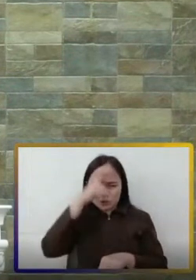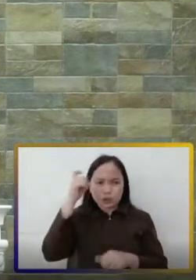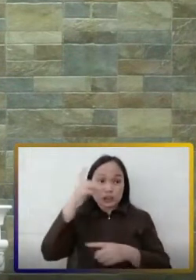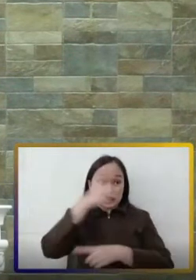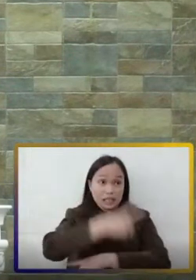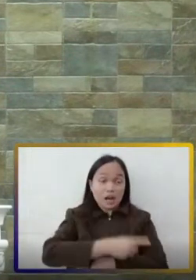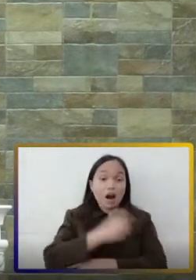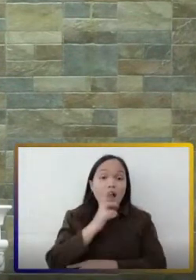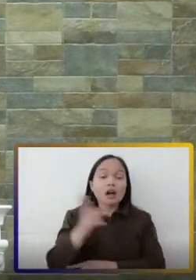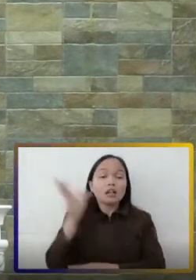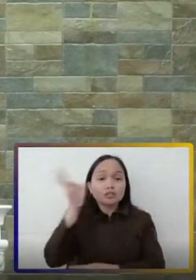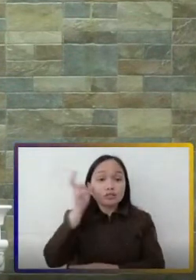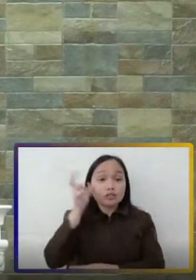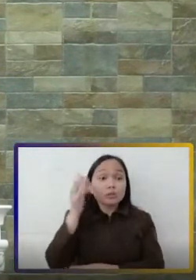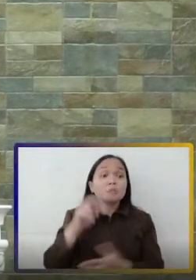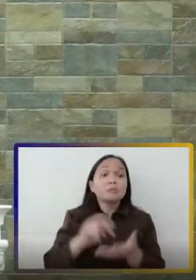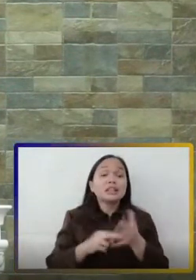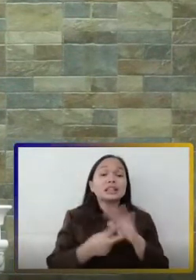words, kapatid,